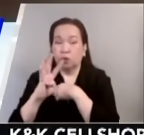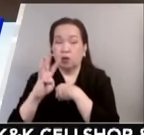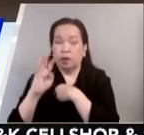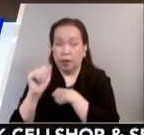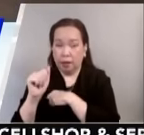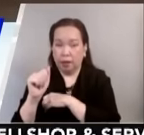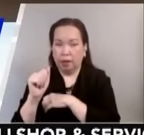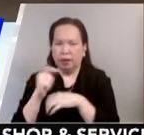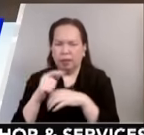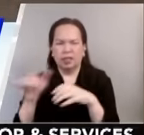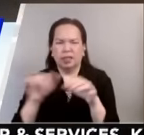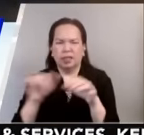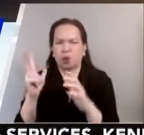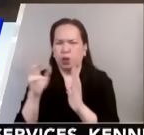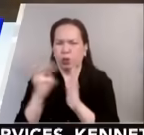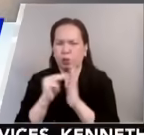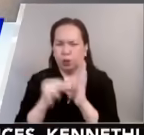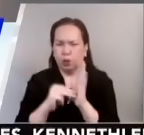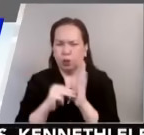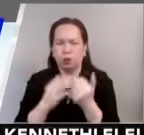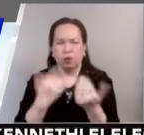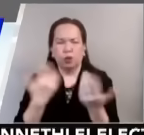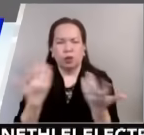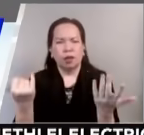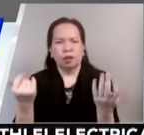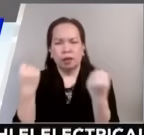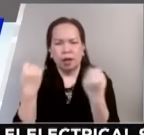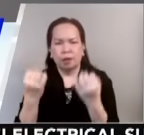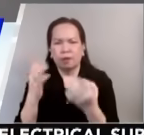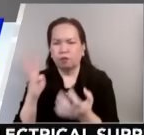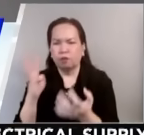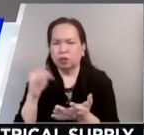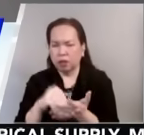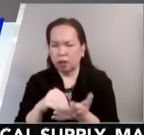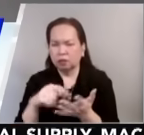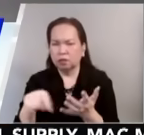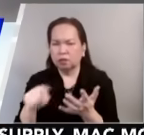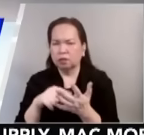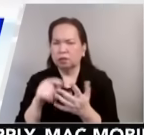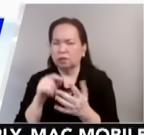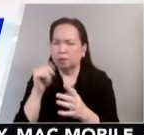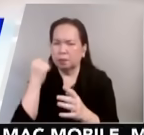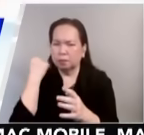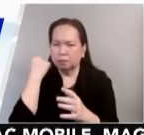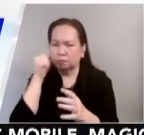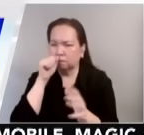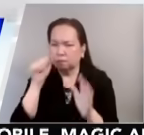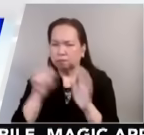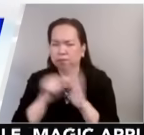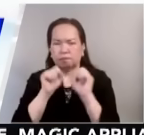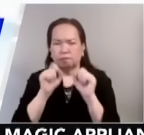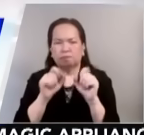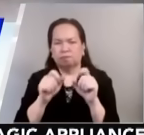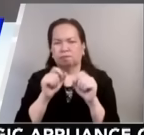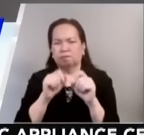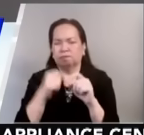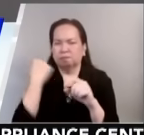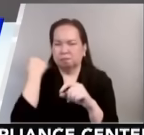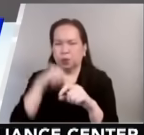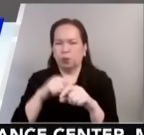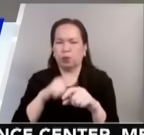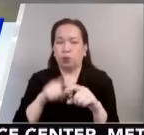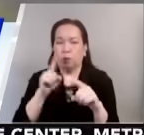nasamsam noong Huwebes na halos 4,000 pisong halaga ng mga iligal na paputok isang SOS ang arestado at nakapiit sa Los bos